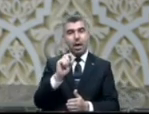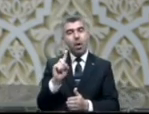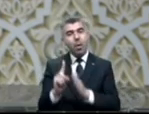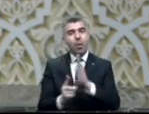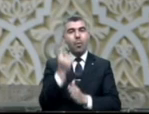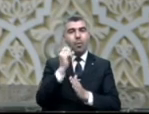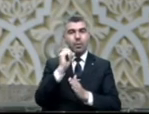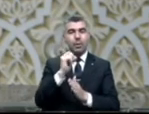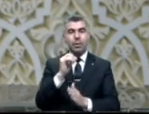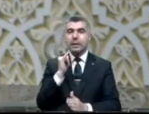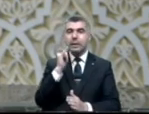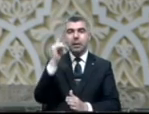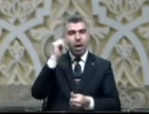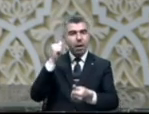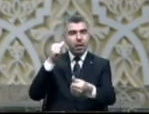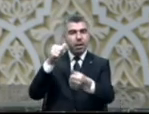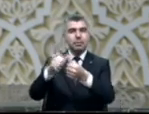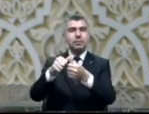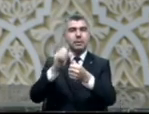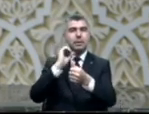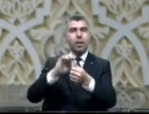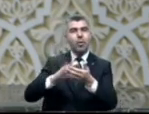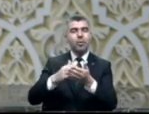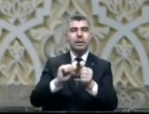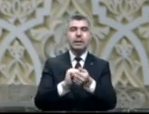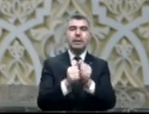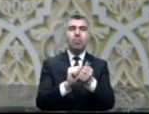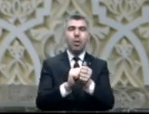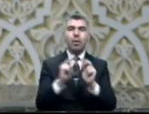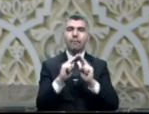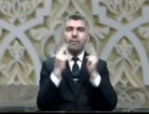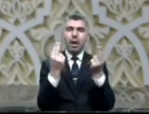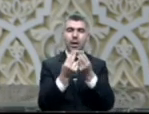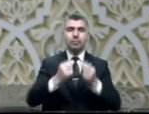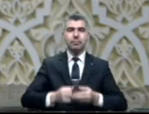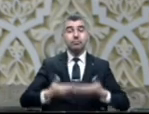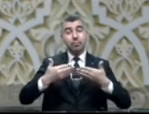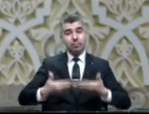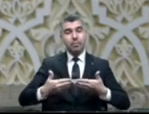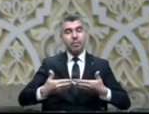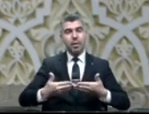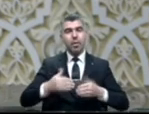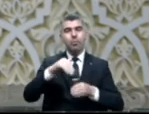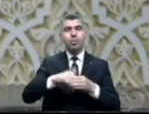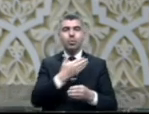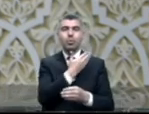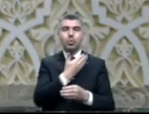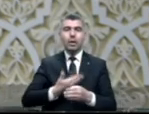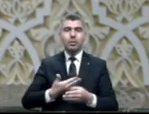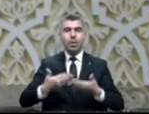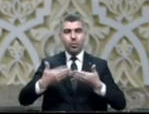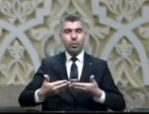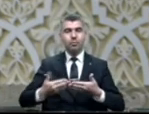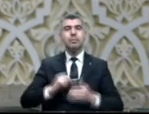الدور والذي سيظل محفورا في ذاكرة الرياضة الوطنية والدولية، يتشرف رئيس مجلس المستشارين